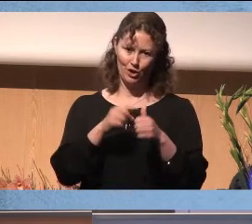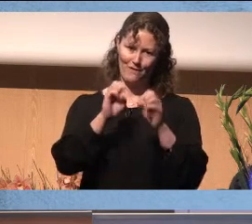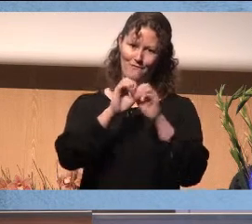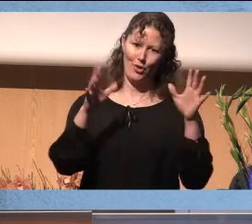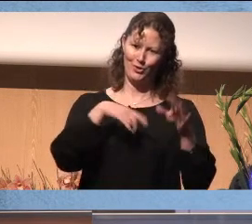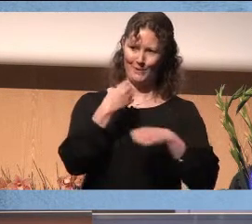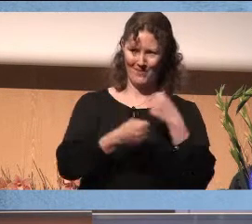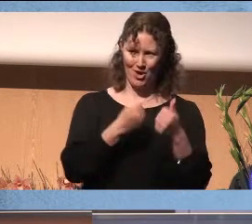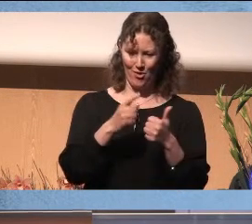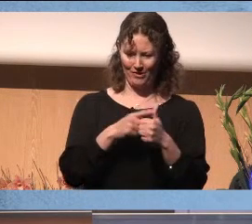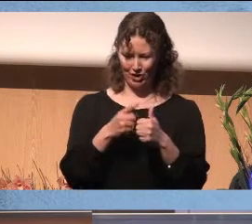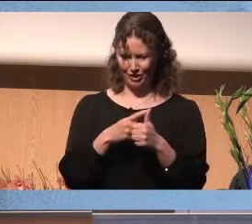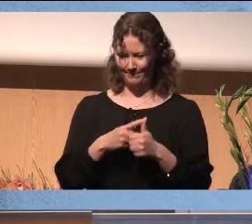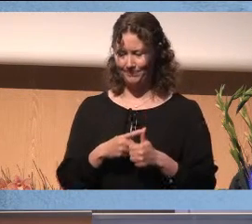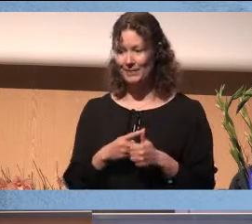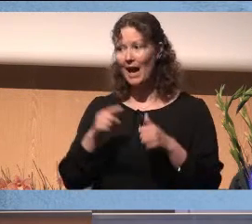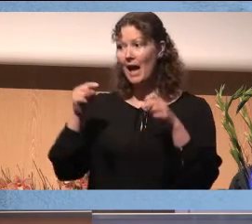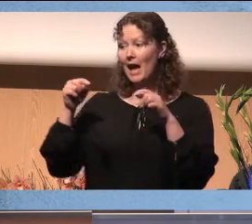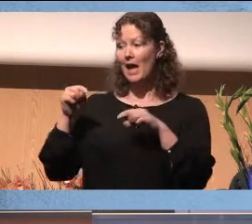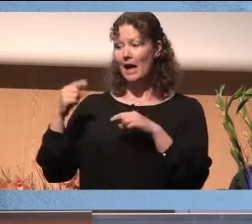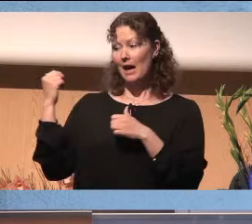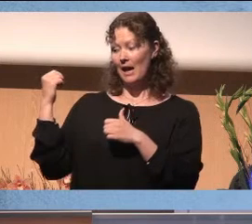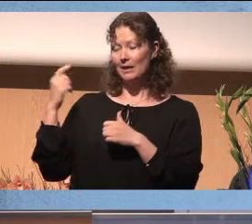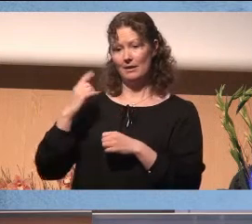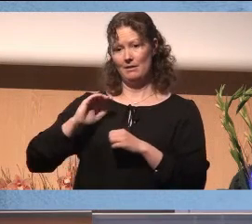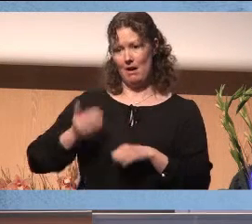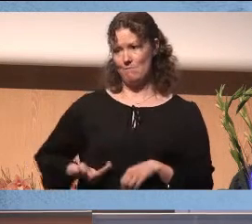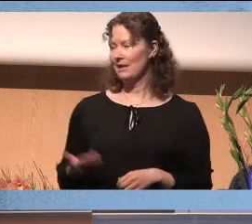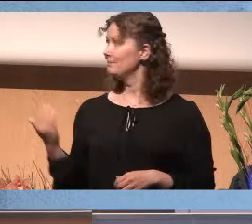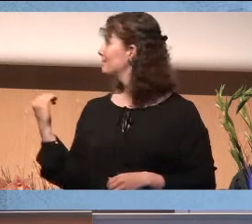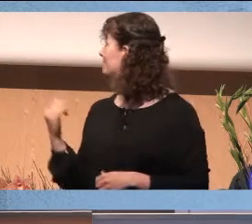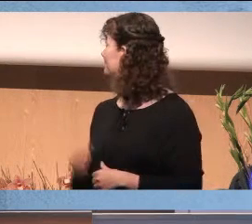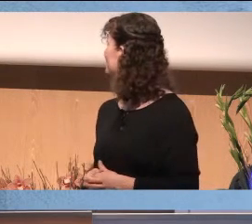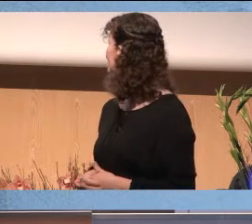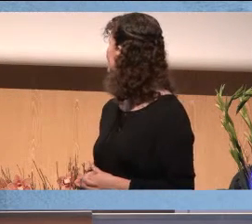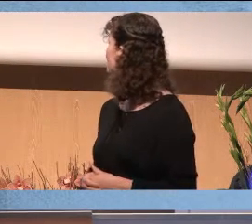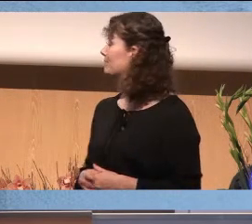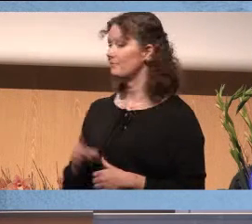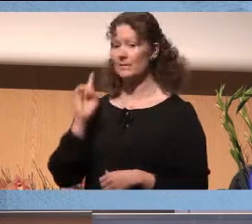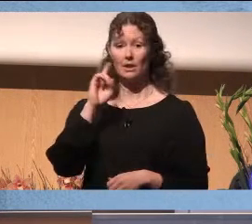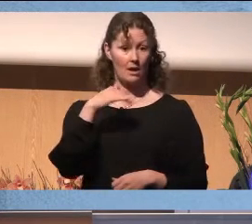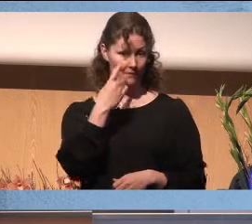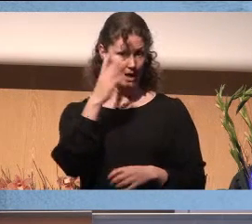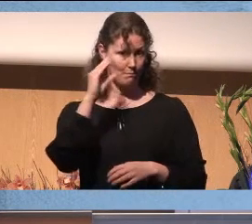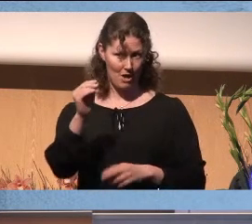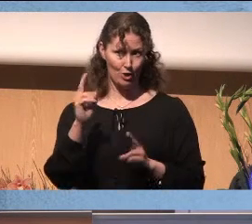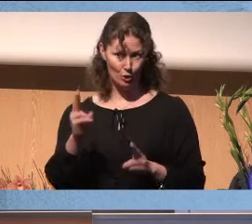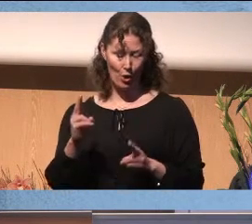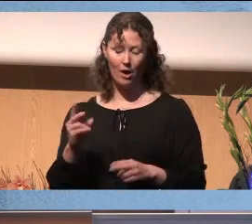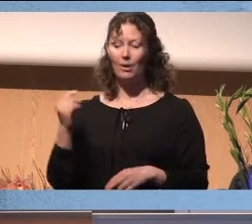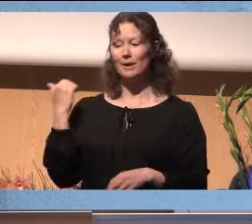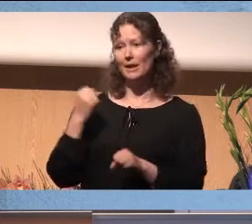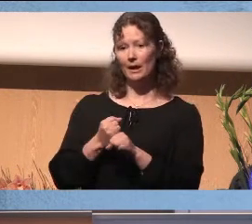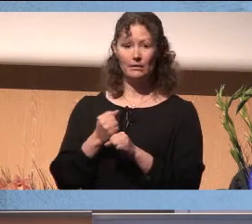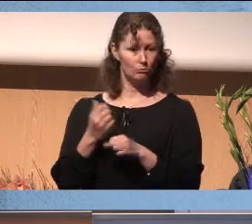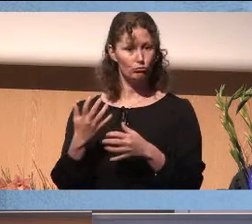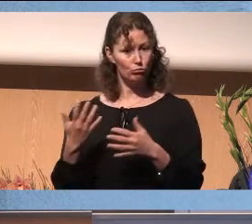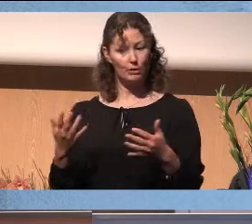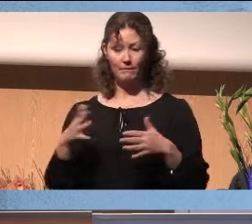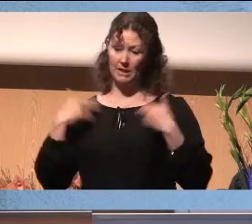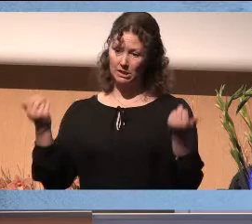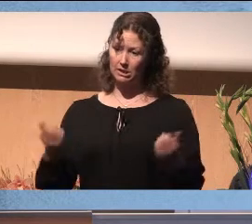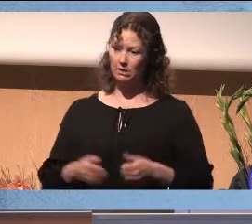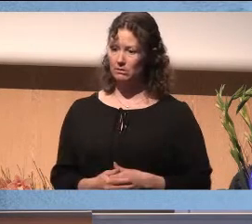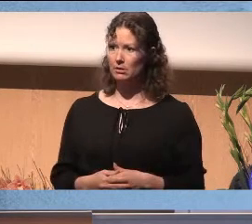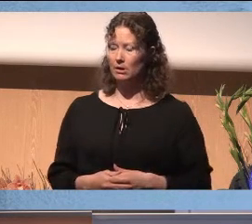vi driver med. Her har vi da en dame, det kan også være en mann, som egentlig stort sett frisk, og